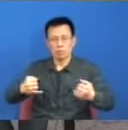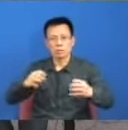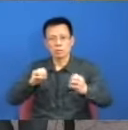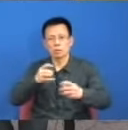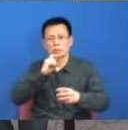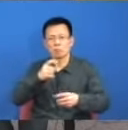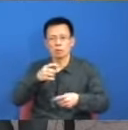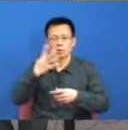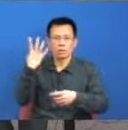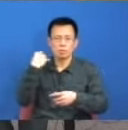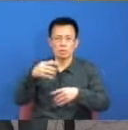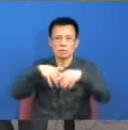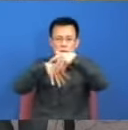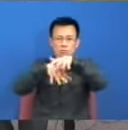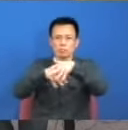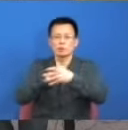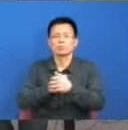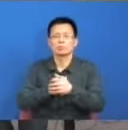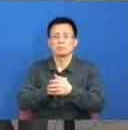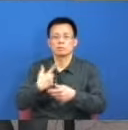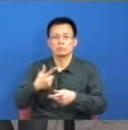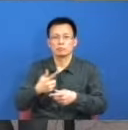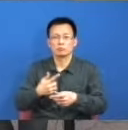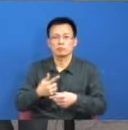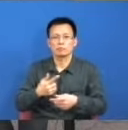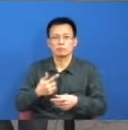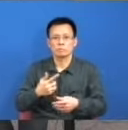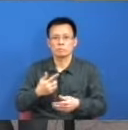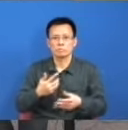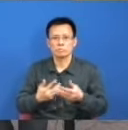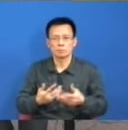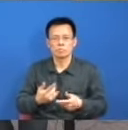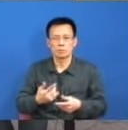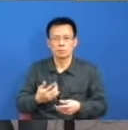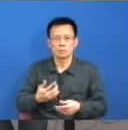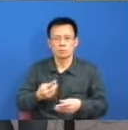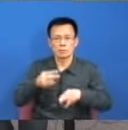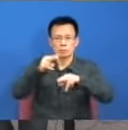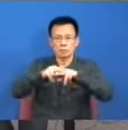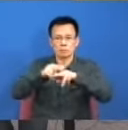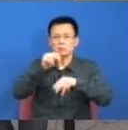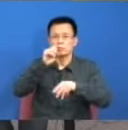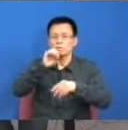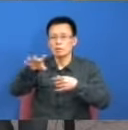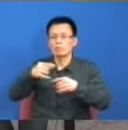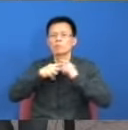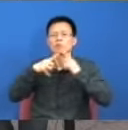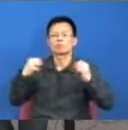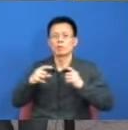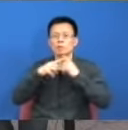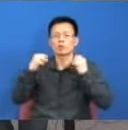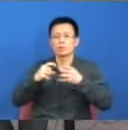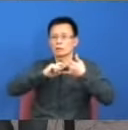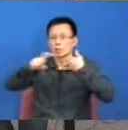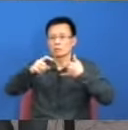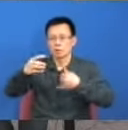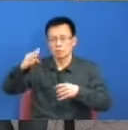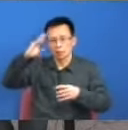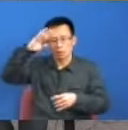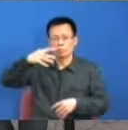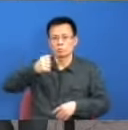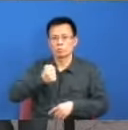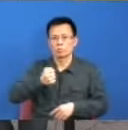都有理由相信其實都係一層層就。阿爺落咗去煲呔打翻落去俾阿曾偉雄，然之後曾偉雄就